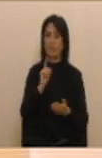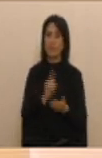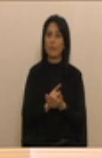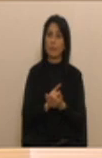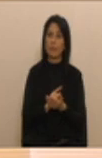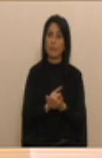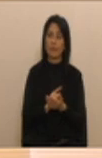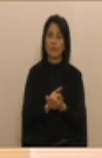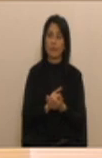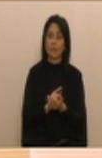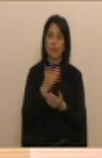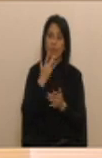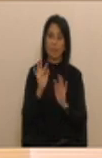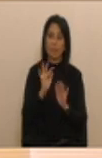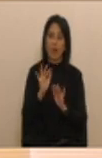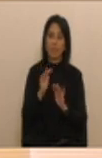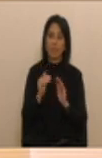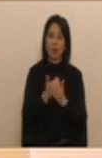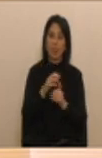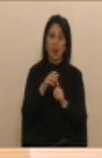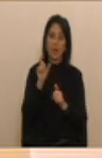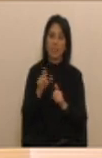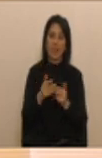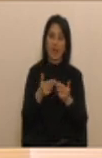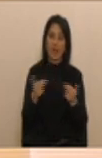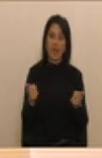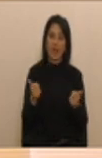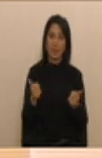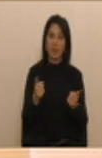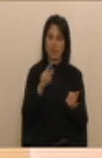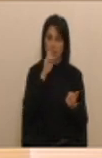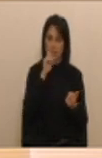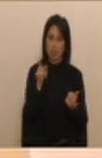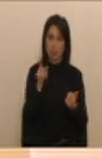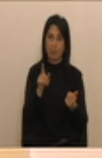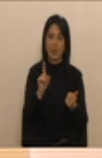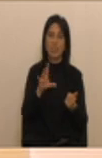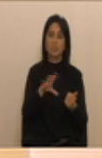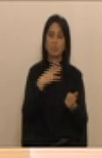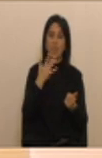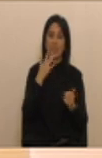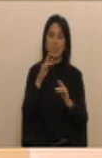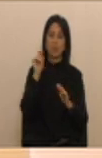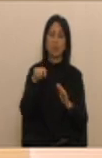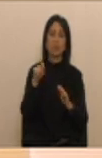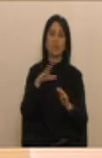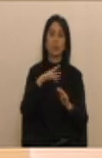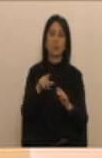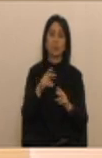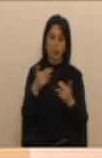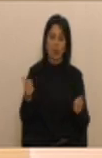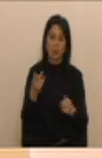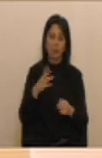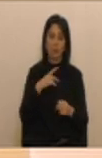აუცილებელია ნაციონალური მოძრაობის ახალმა ლიდერმა აღიაროს შეცდომები, რომელიც დაშვებული იქნა ნაციონალური მართველობის დროს, იმიტომ რომ